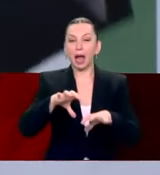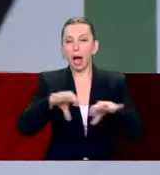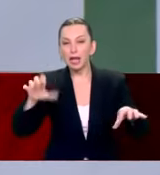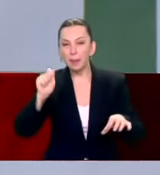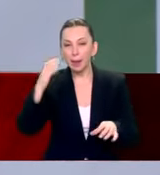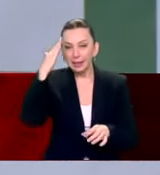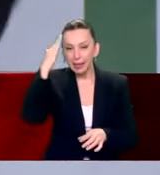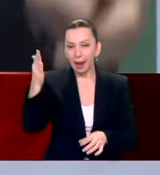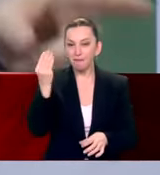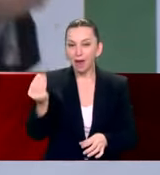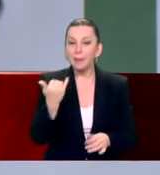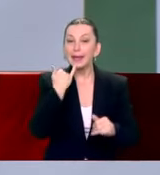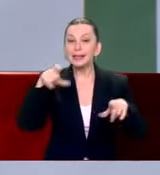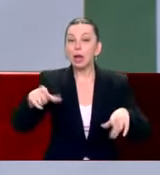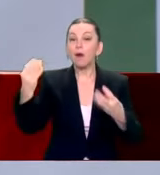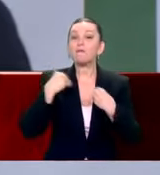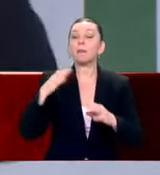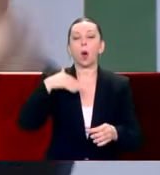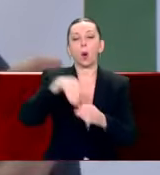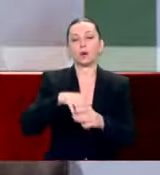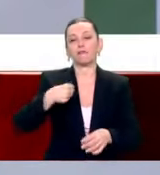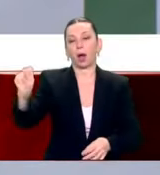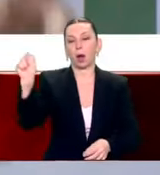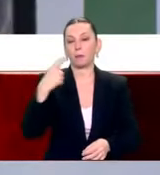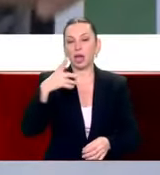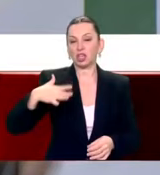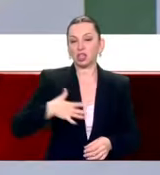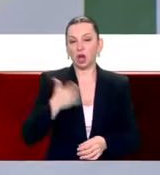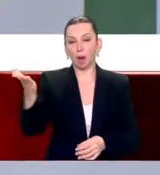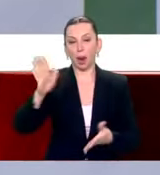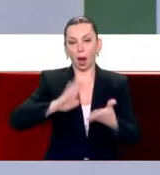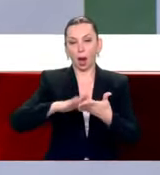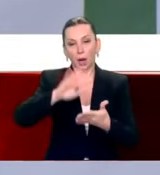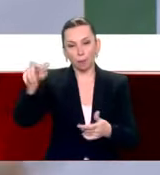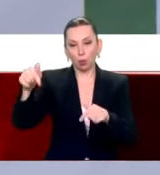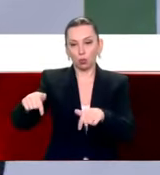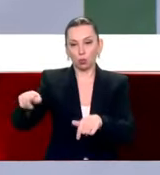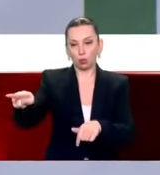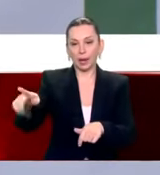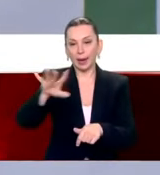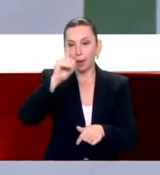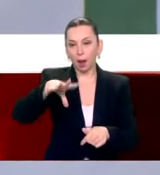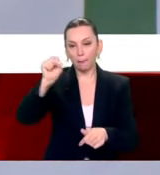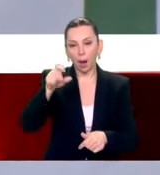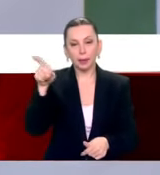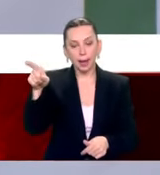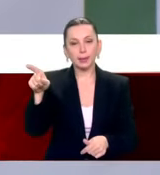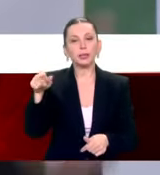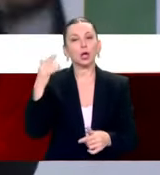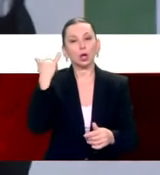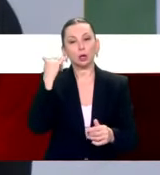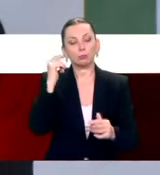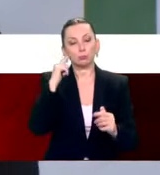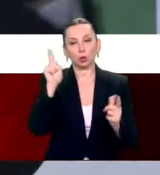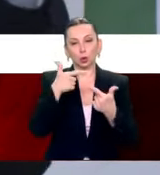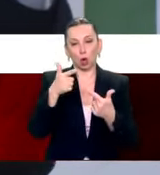selam vermeye, salon vermeyene oyumuzu vermeyiz. CHP'li arkadaşlar da burada, genel merkezleriyle de görüşeceğiz. Bunu